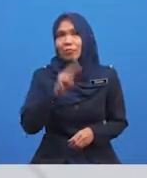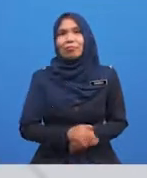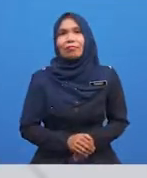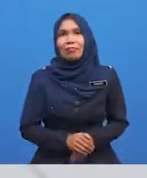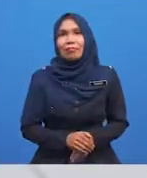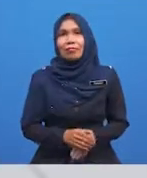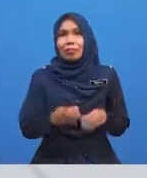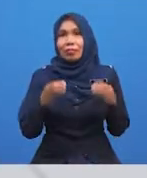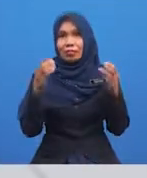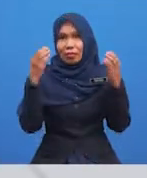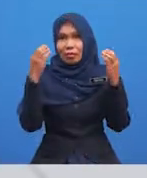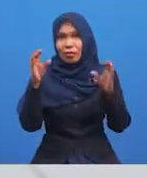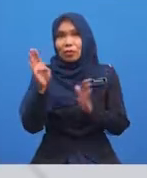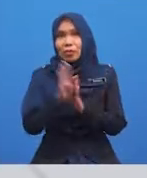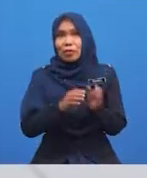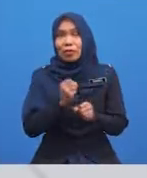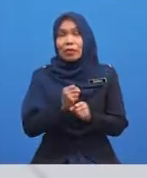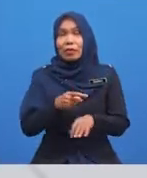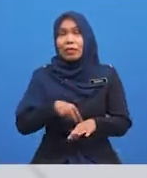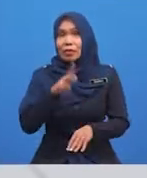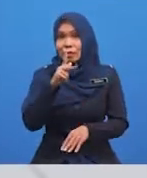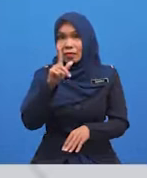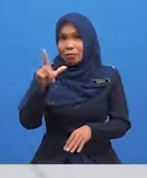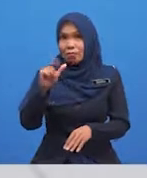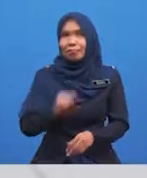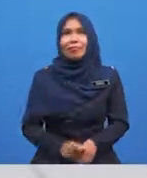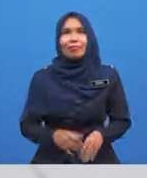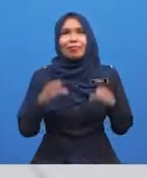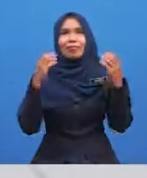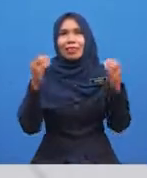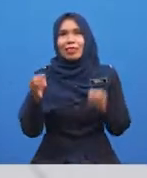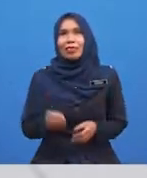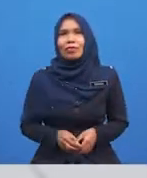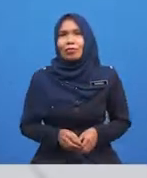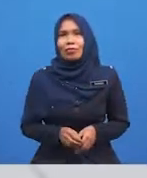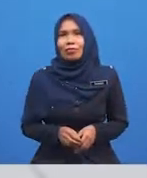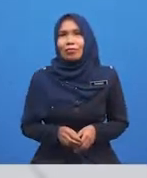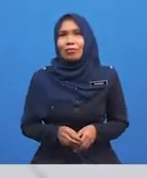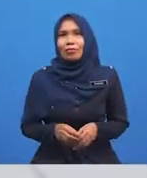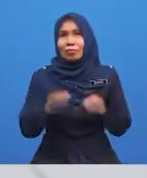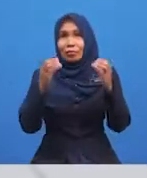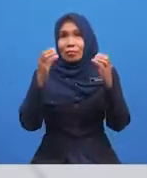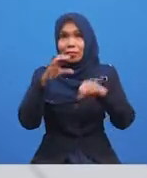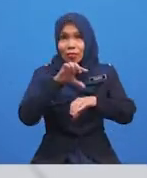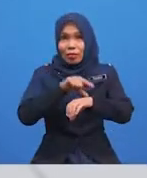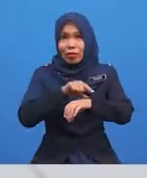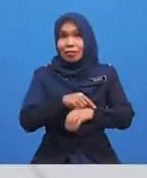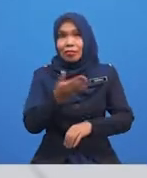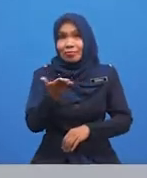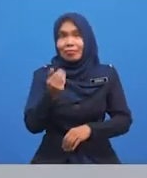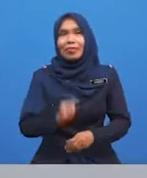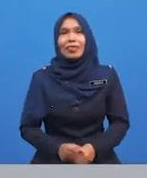berkhidmat di SMK Taman Maluri, Kuala Lumpur. Cikgu merupakan cikgu geografi anda pada hari